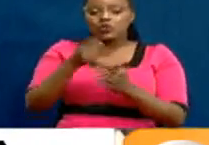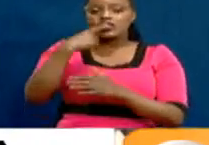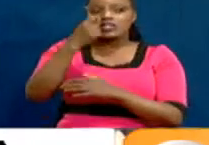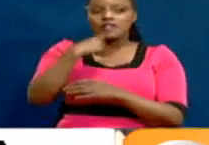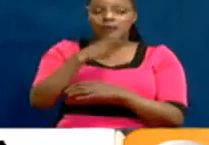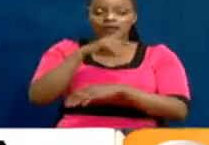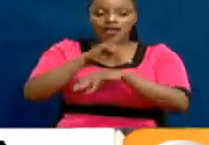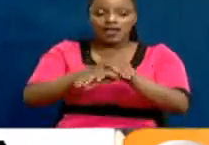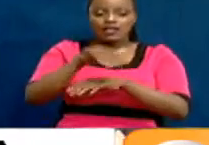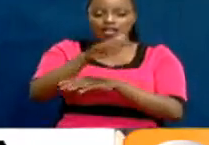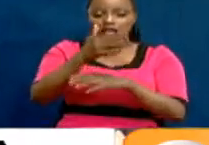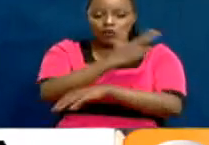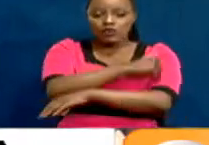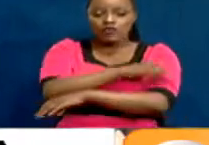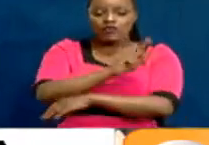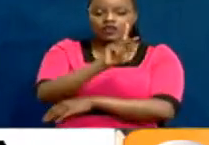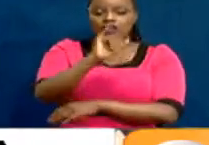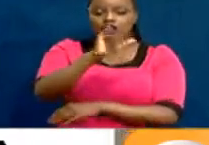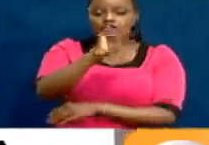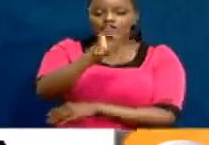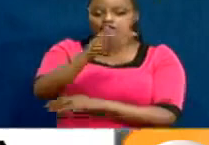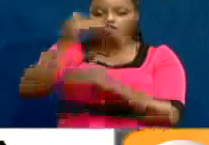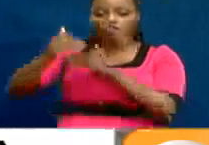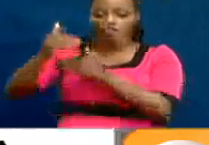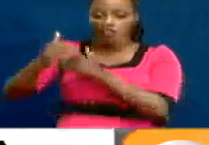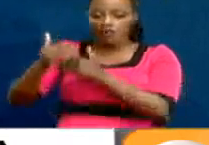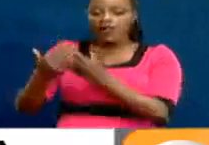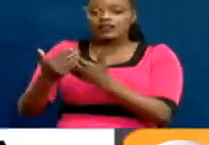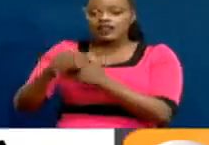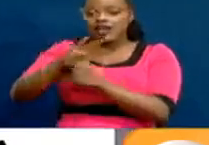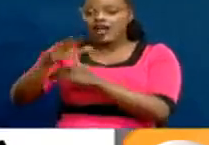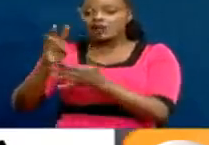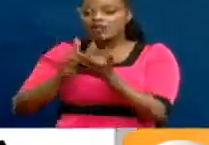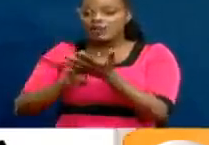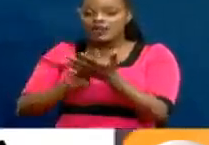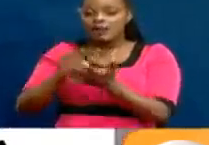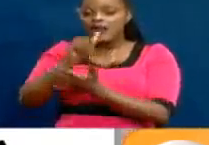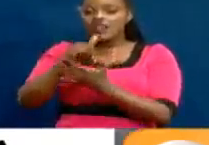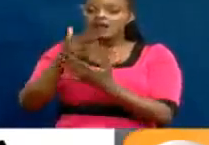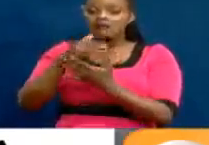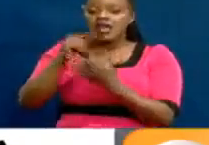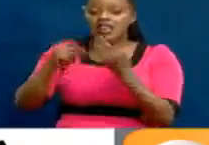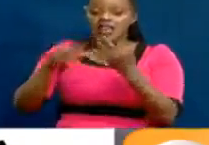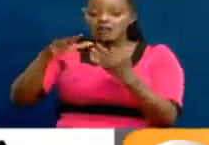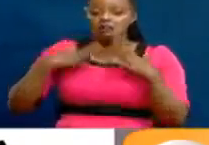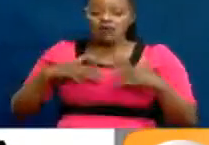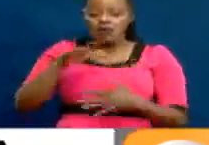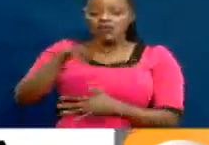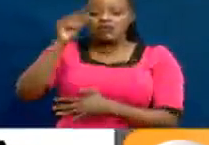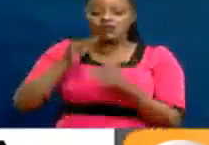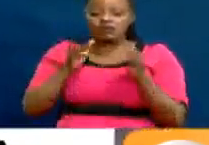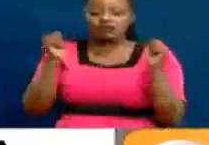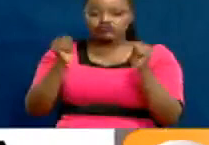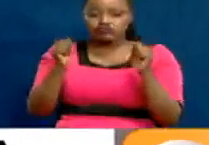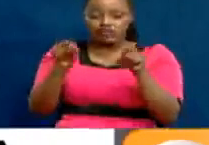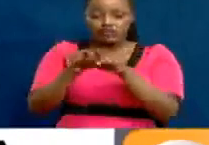matibabu katika hospitali ya Kegonga, kaunti jirani ya Migori, huku mili iliyotolewa ikipelekwa katika makafani ya